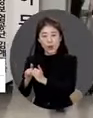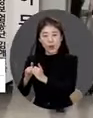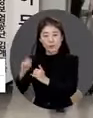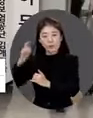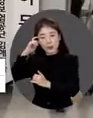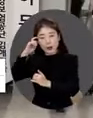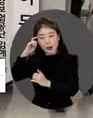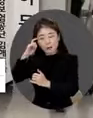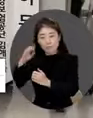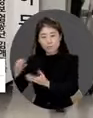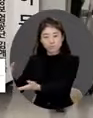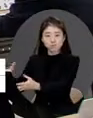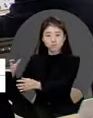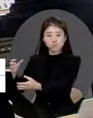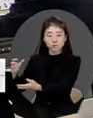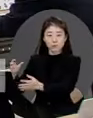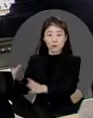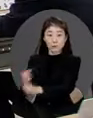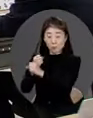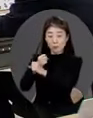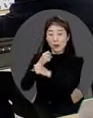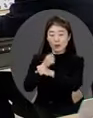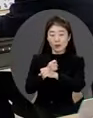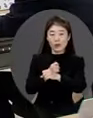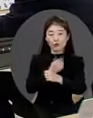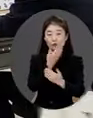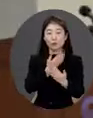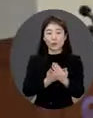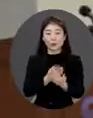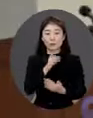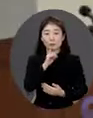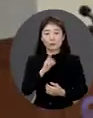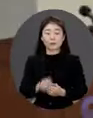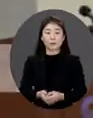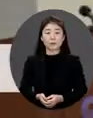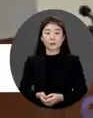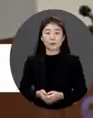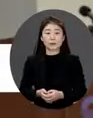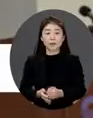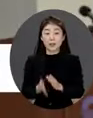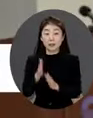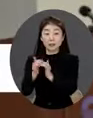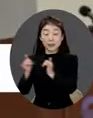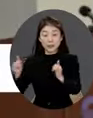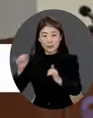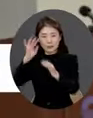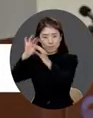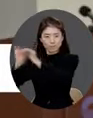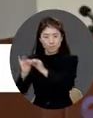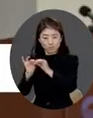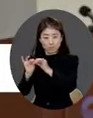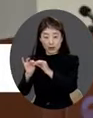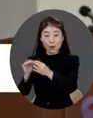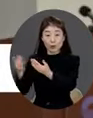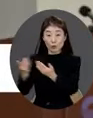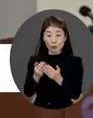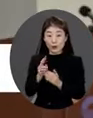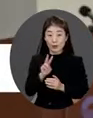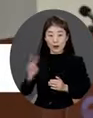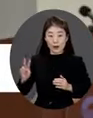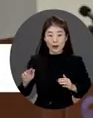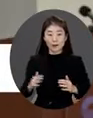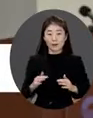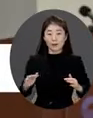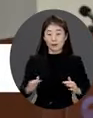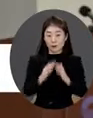김에 cag 가 가장 중요하다는 의견이 나왔습니다 시민들의 중지가 어머 아 줘야지 많이 그